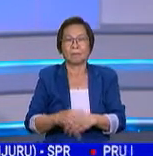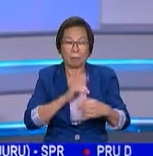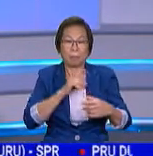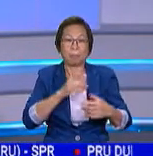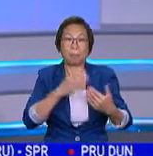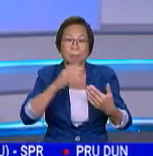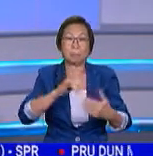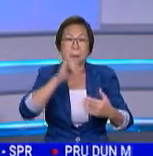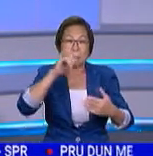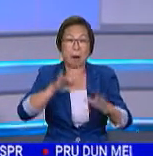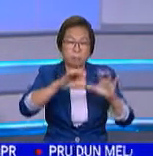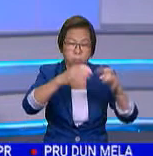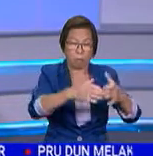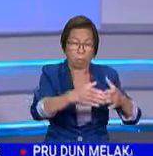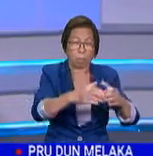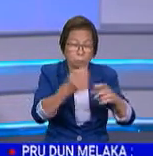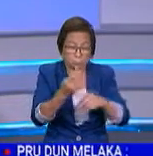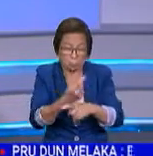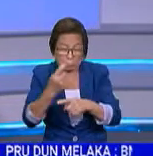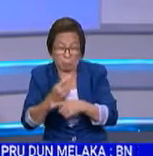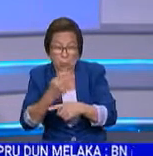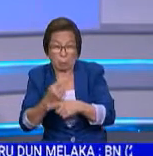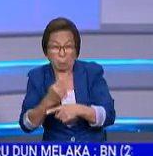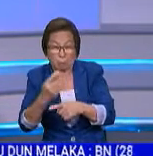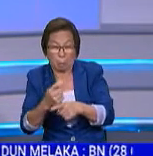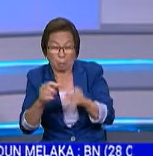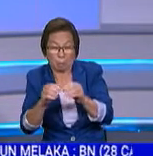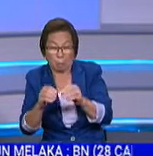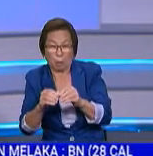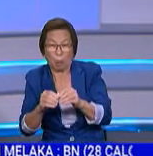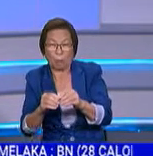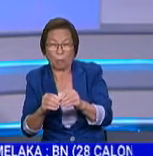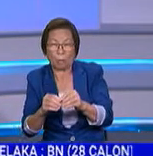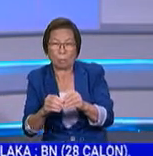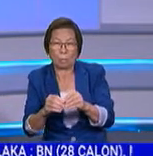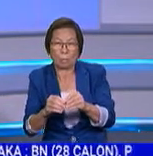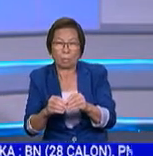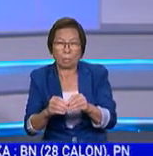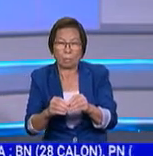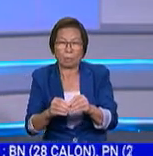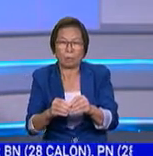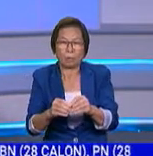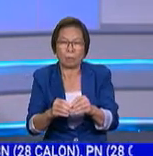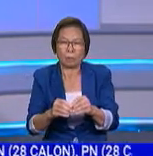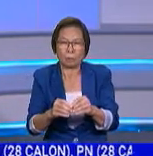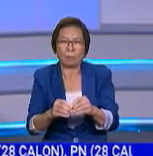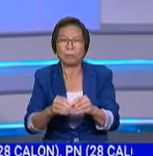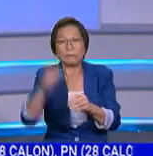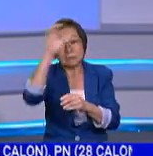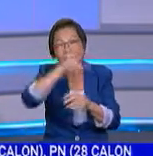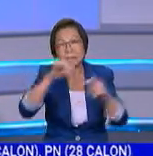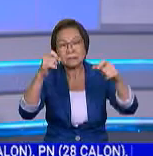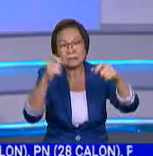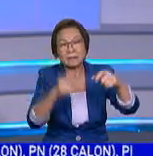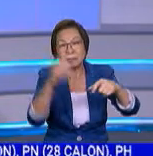mengakui pasukannya perlu menajamkan lagi penjura set piece pukulan sudut penalti dalam usaha memburu